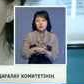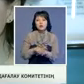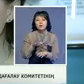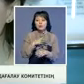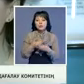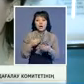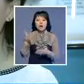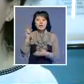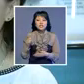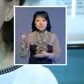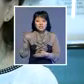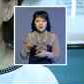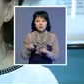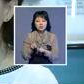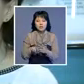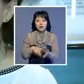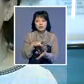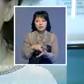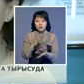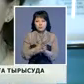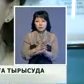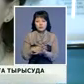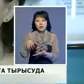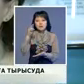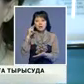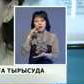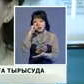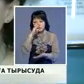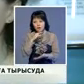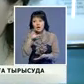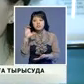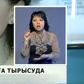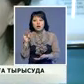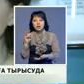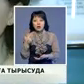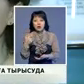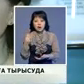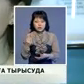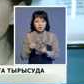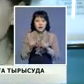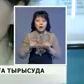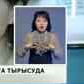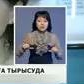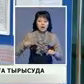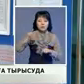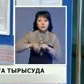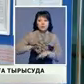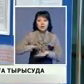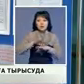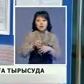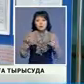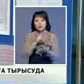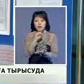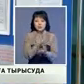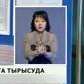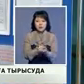Мерке құлан Қырғызстан мен Қазақстанның арасында, достық Қытай мен Қазақстанның ортасында, Сарағаш санитарлық карантиндік пункті Өзбекстан мен Қазақстанның